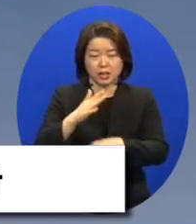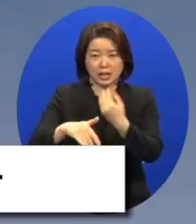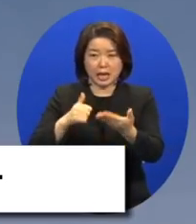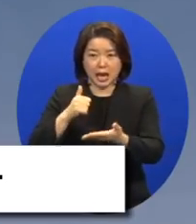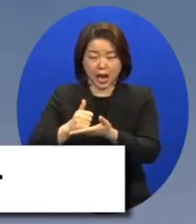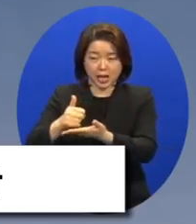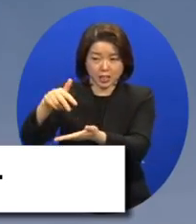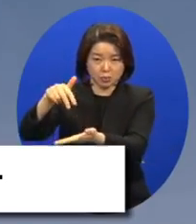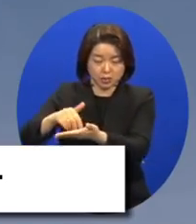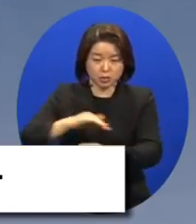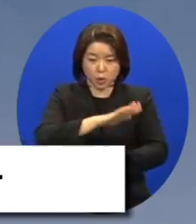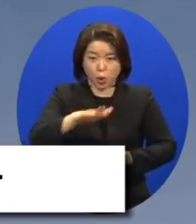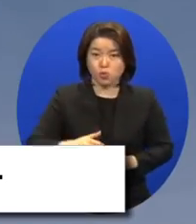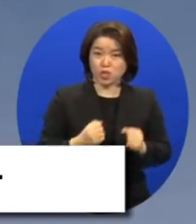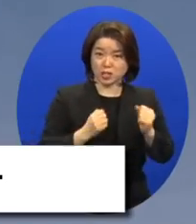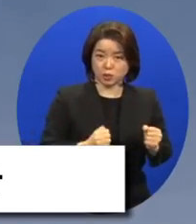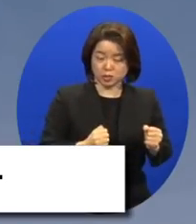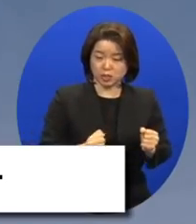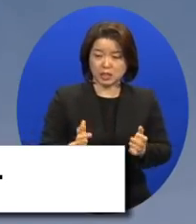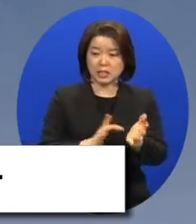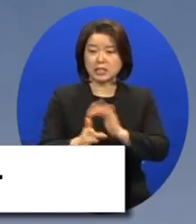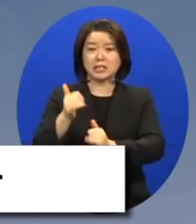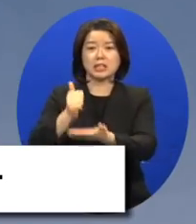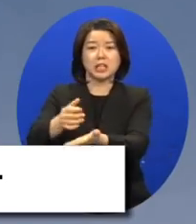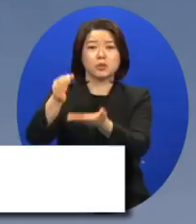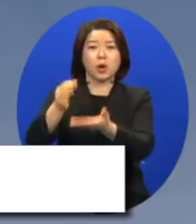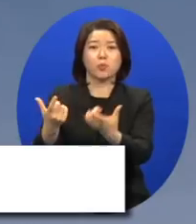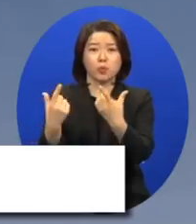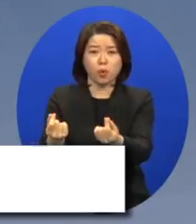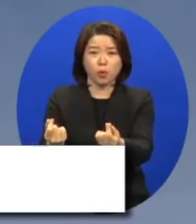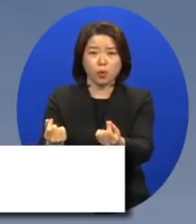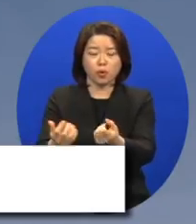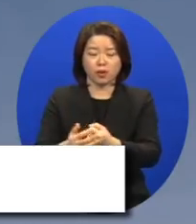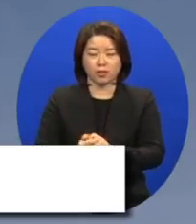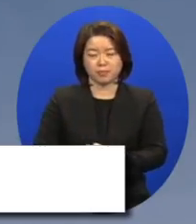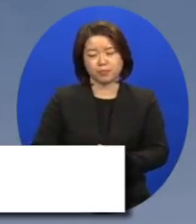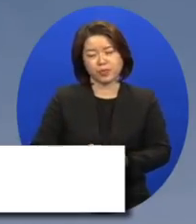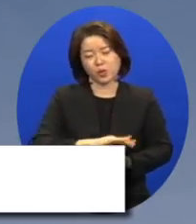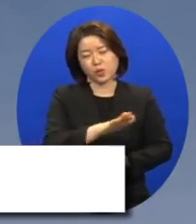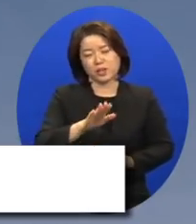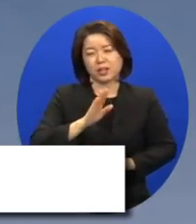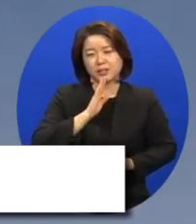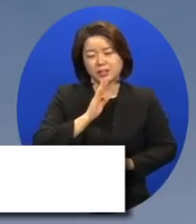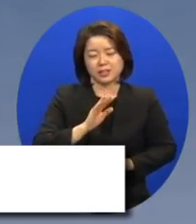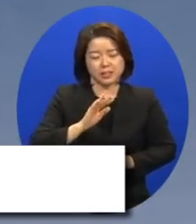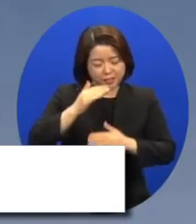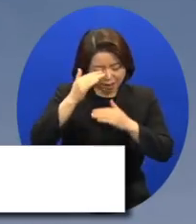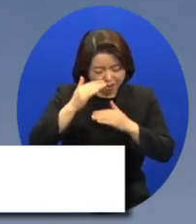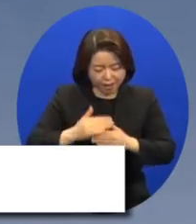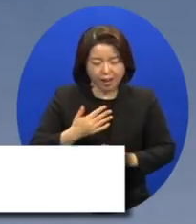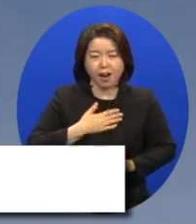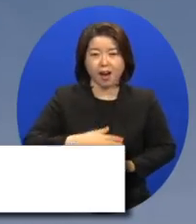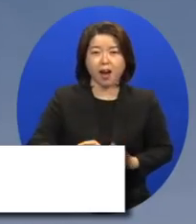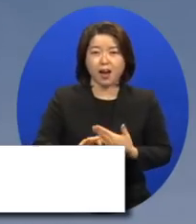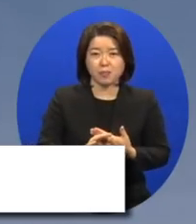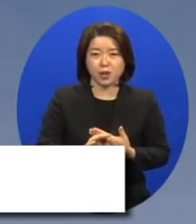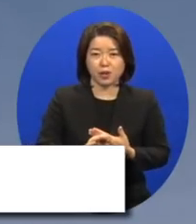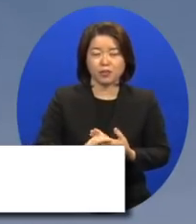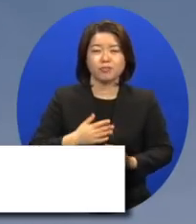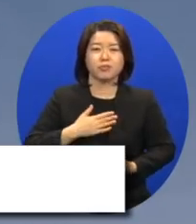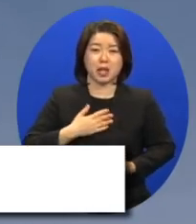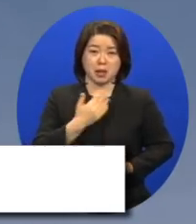있어서 우리의 존재는 예수님 짤입니다 우리가 이 사실을 정말 알고 나면 우리의